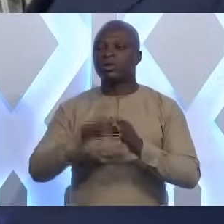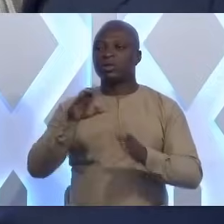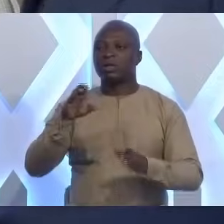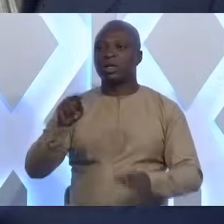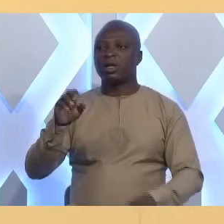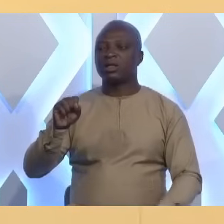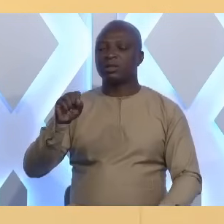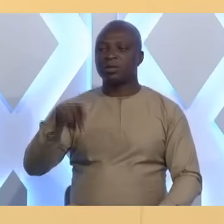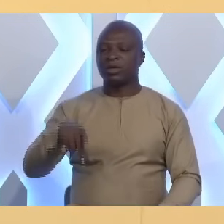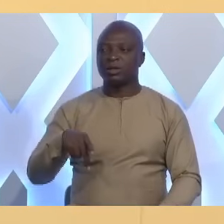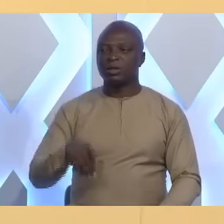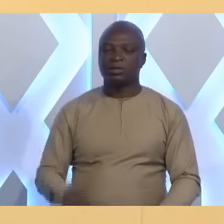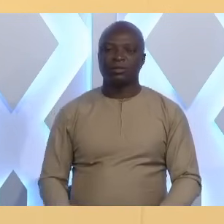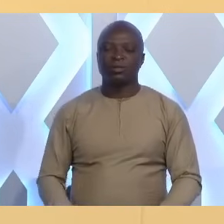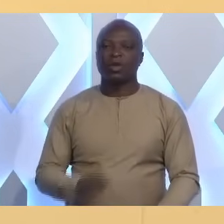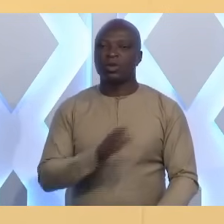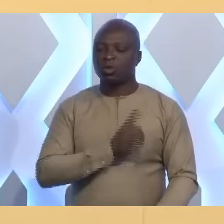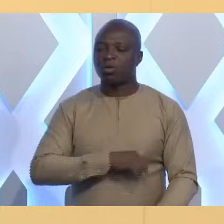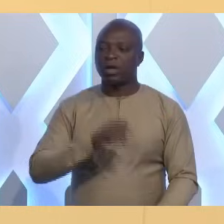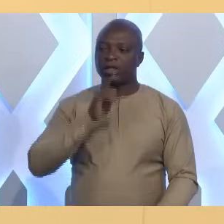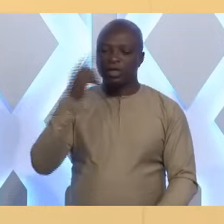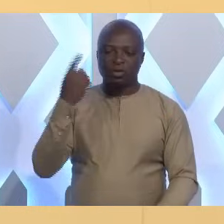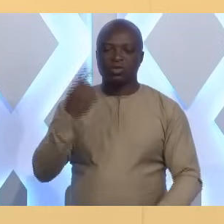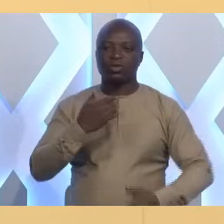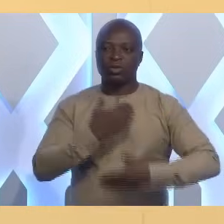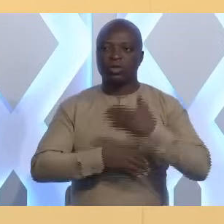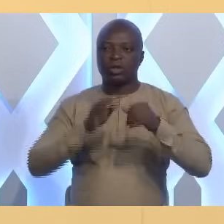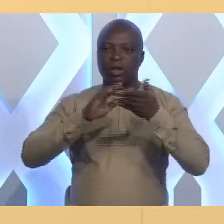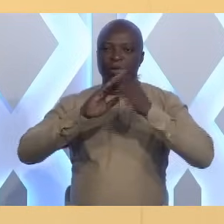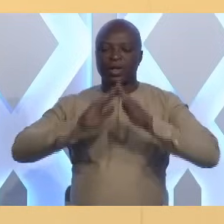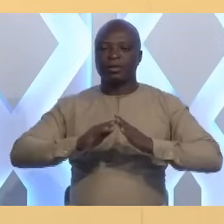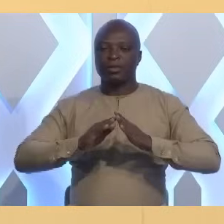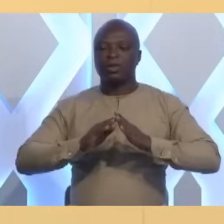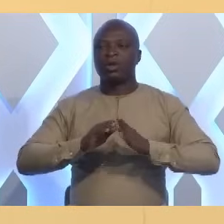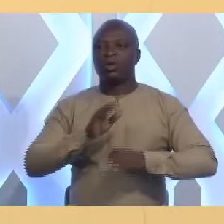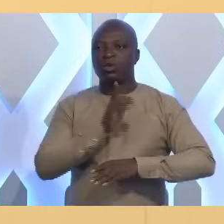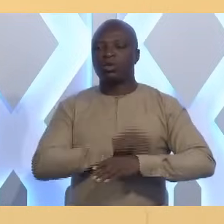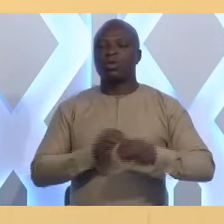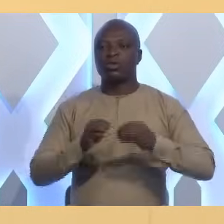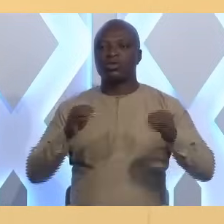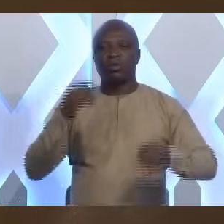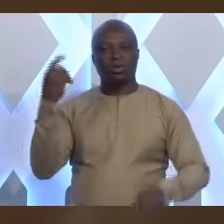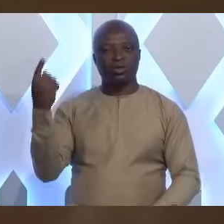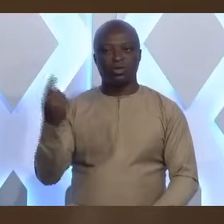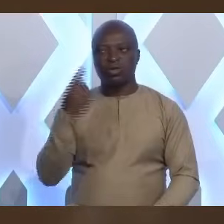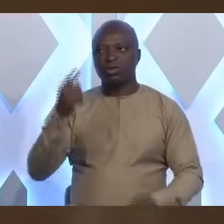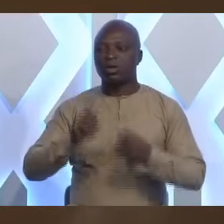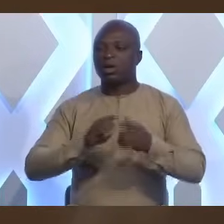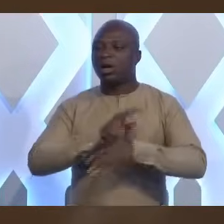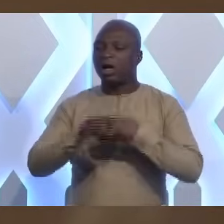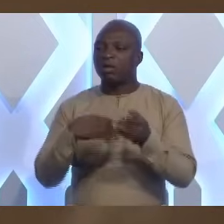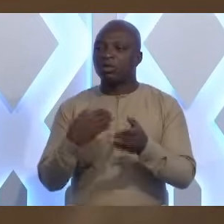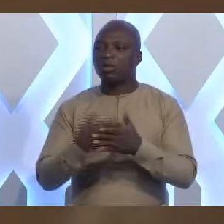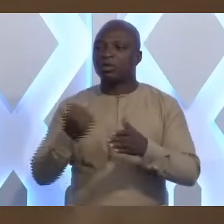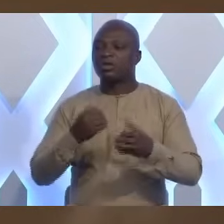CNSP. Le Togo a toujours été du côté de la paix. Le Togo s'oppose toujours à toute prise de pouvoir